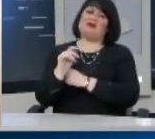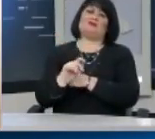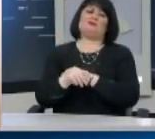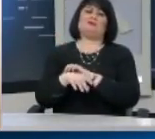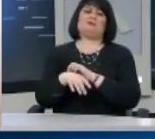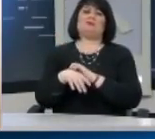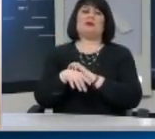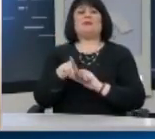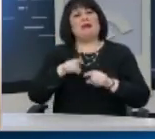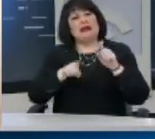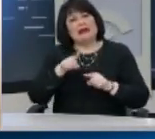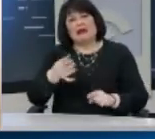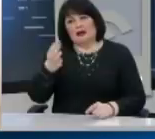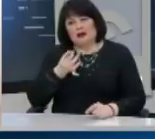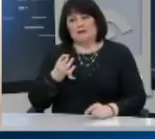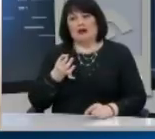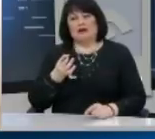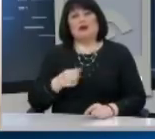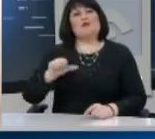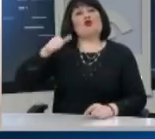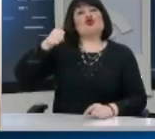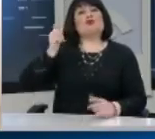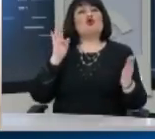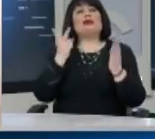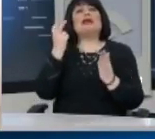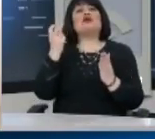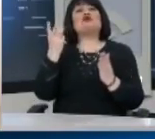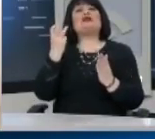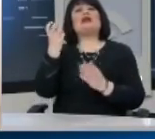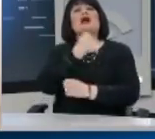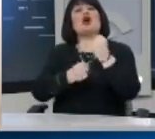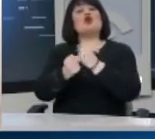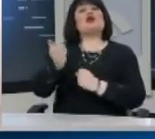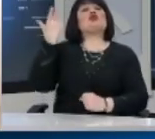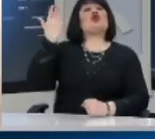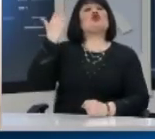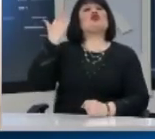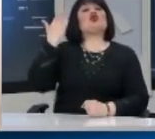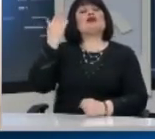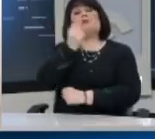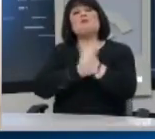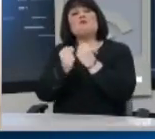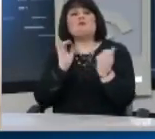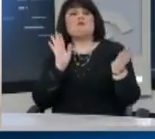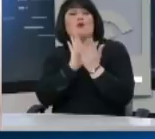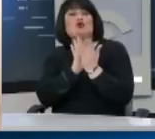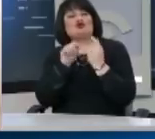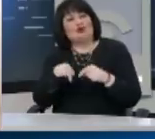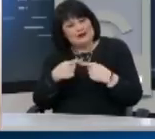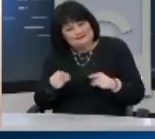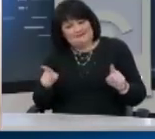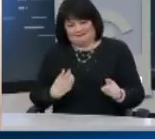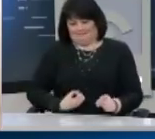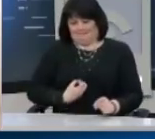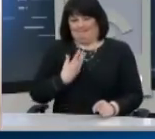άλλους συναδέλφους της πρώτης αντιμετώπισης προ εικοσαετίας τριακονταετίας ή και δ δεκαετίας και αισθάνονται την